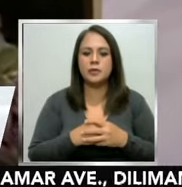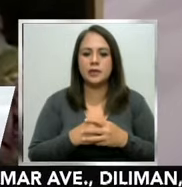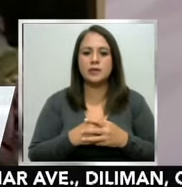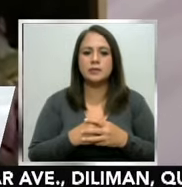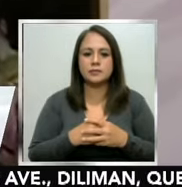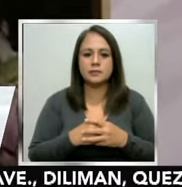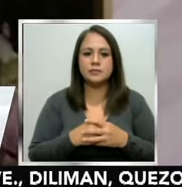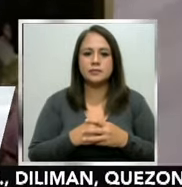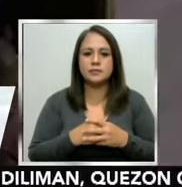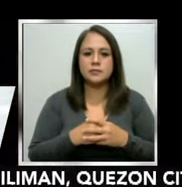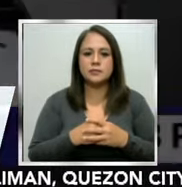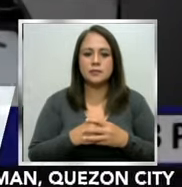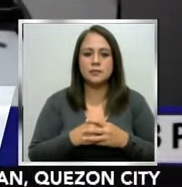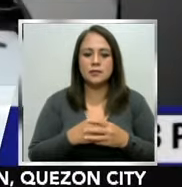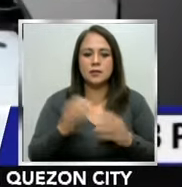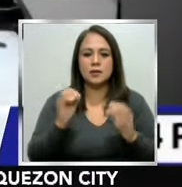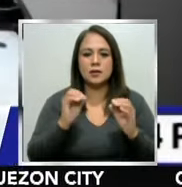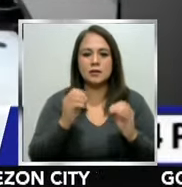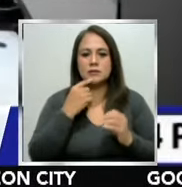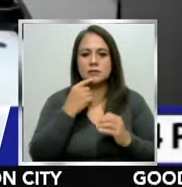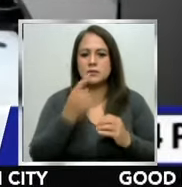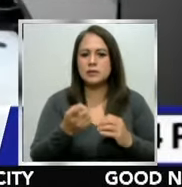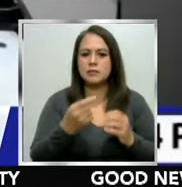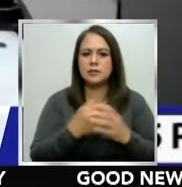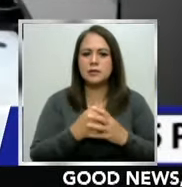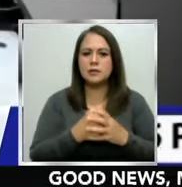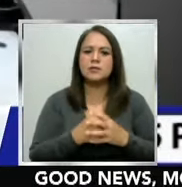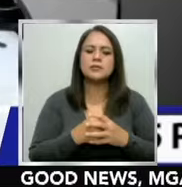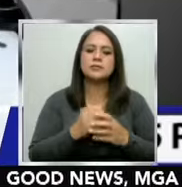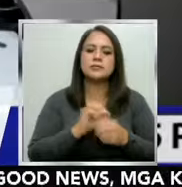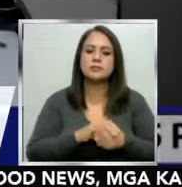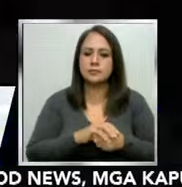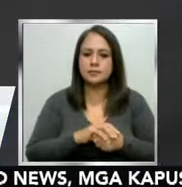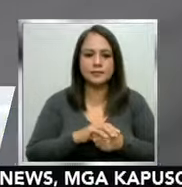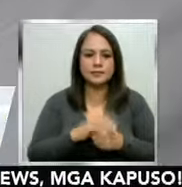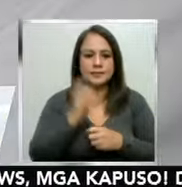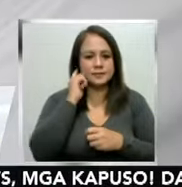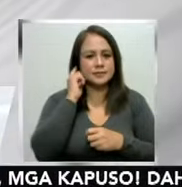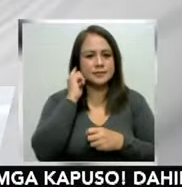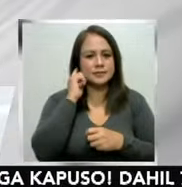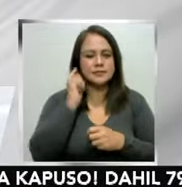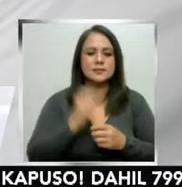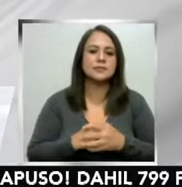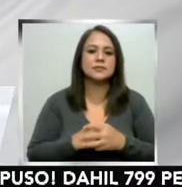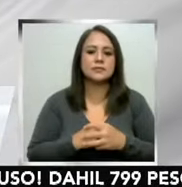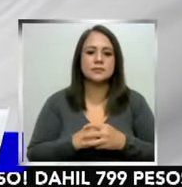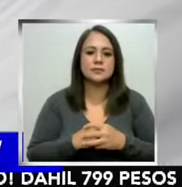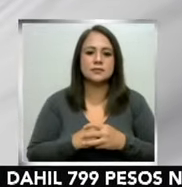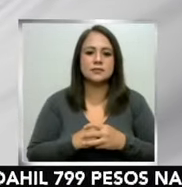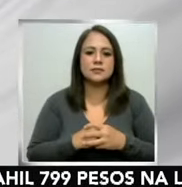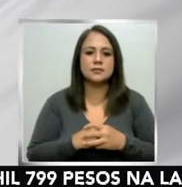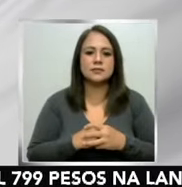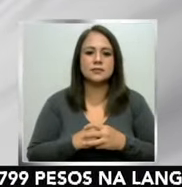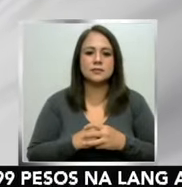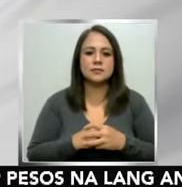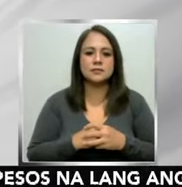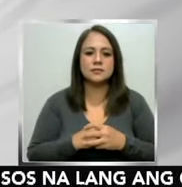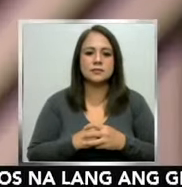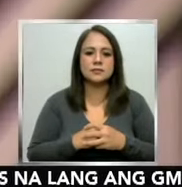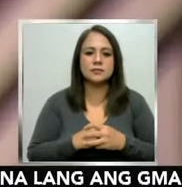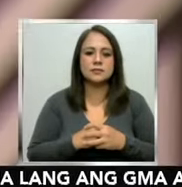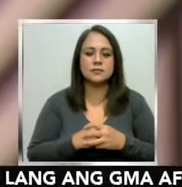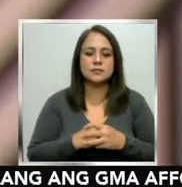ang sinasabing middleman sa pagpatay naman sa broadcaster na si Percy Lapid. No bail o walang piyansa ang murder case na